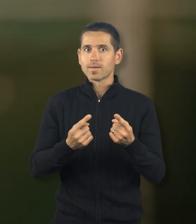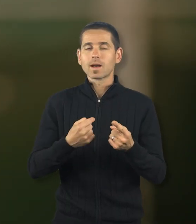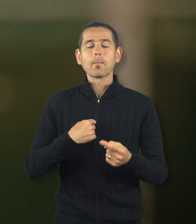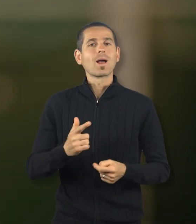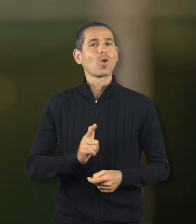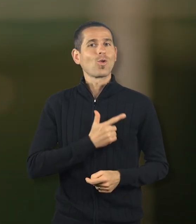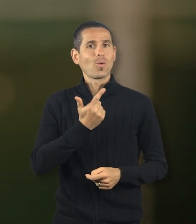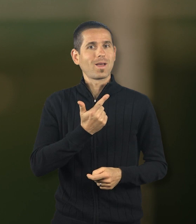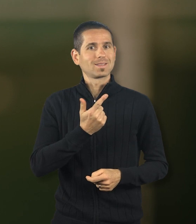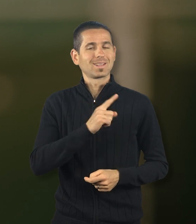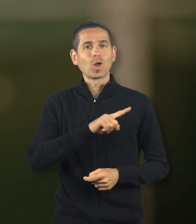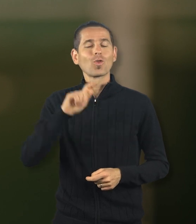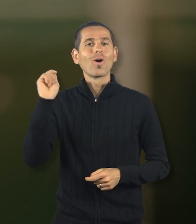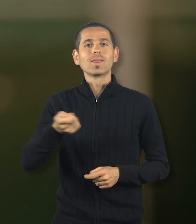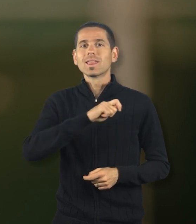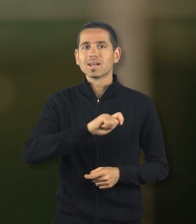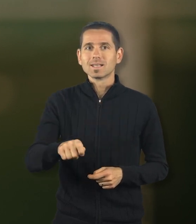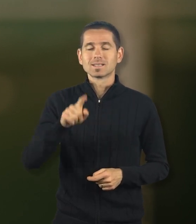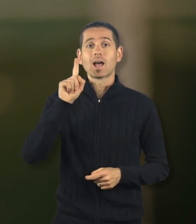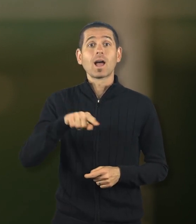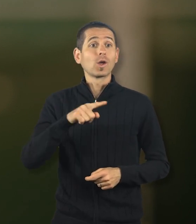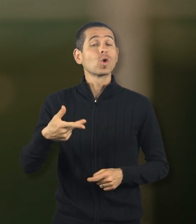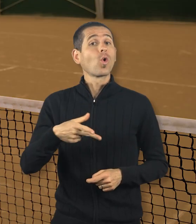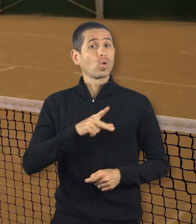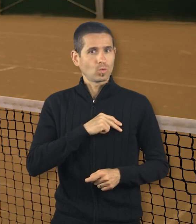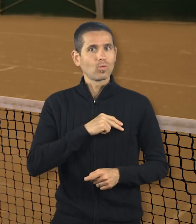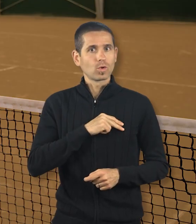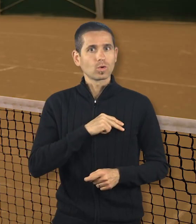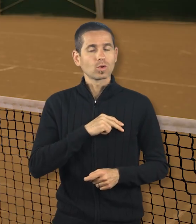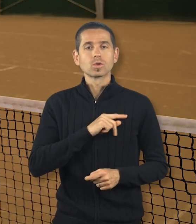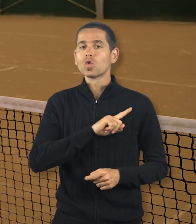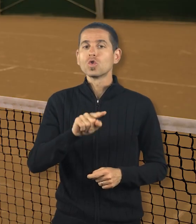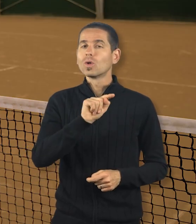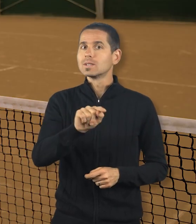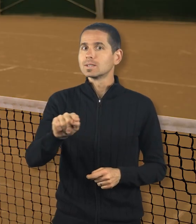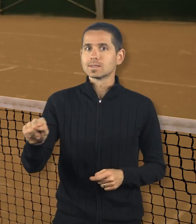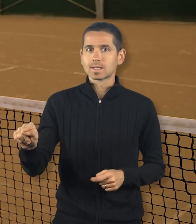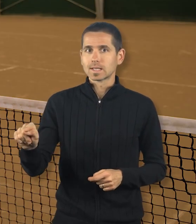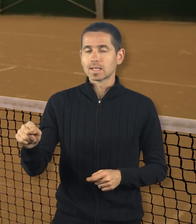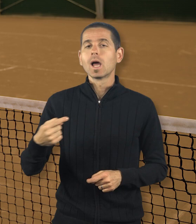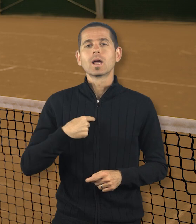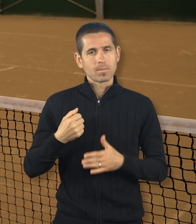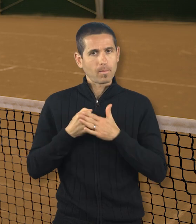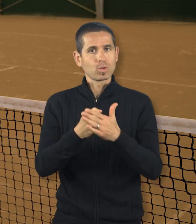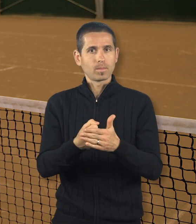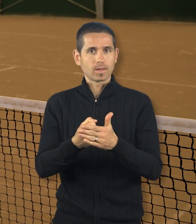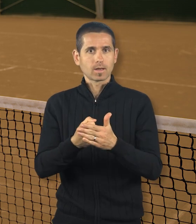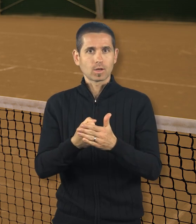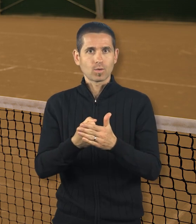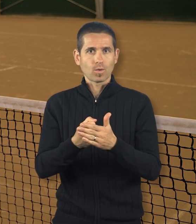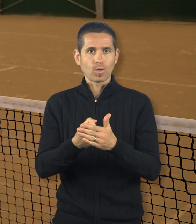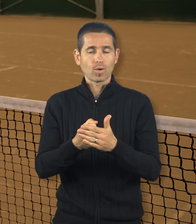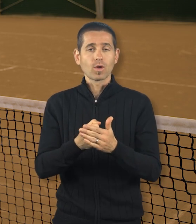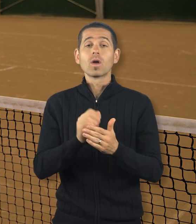Motivira me ljubezen do tenisa in odgovornost do tistih, ki me